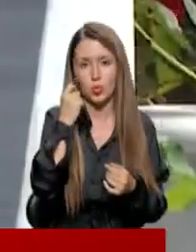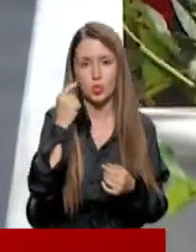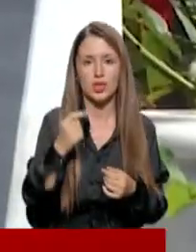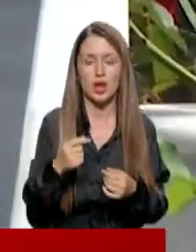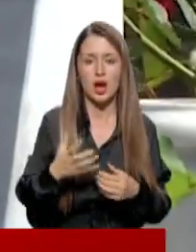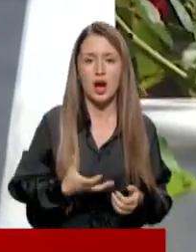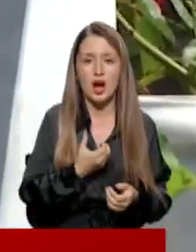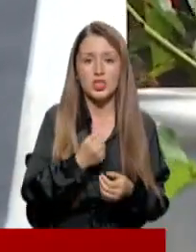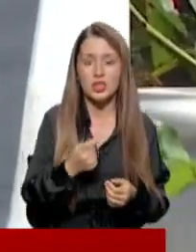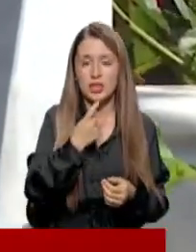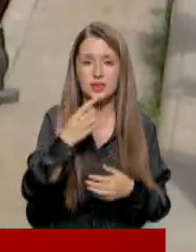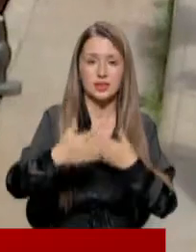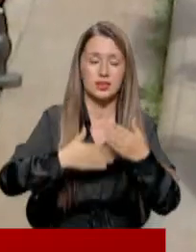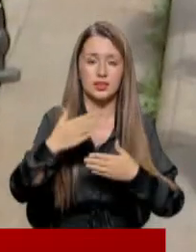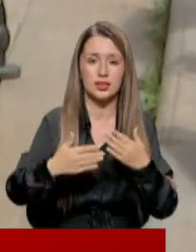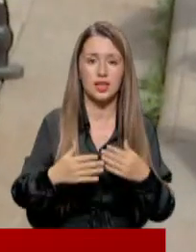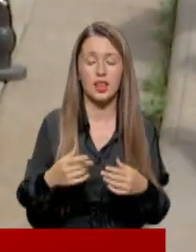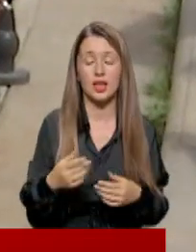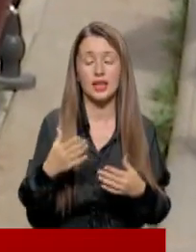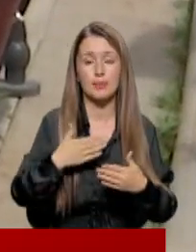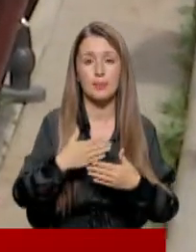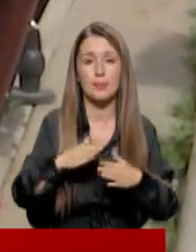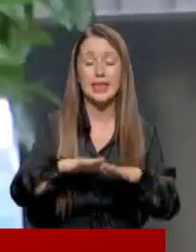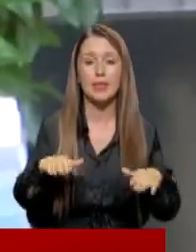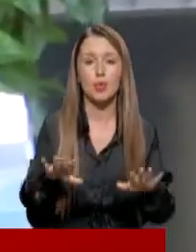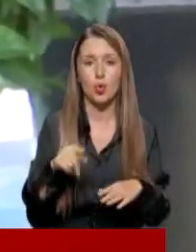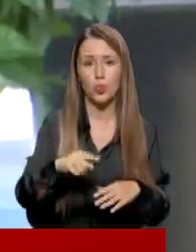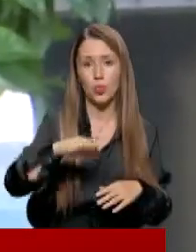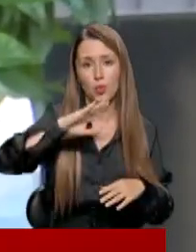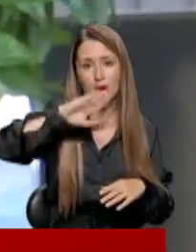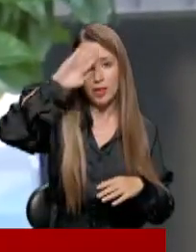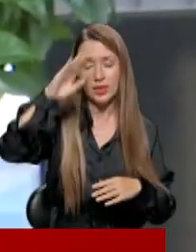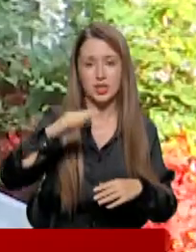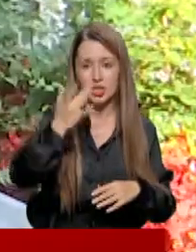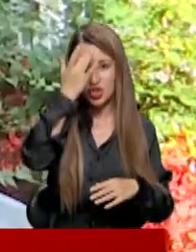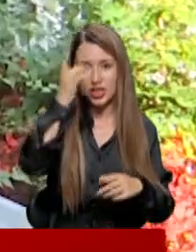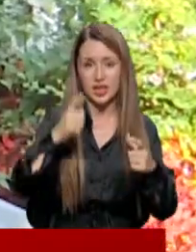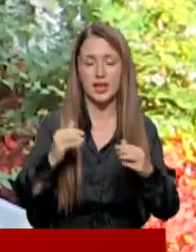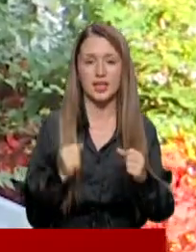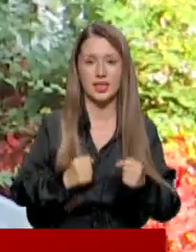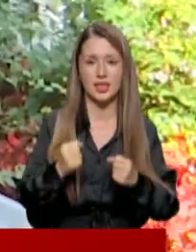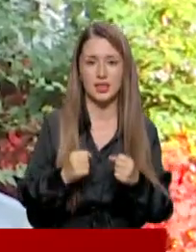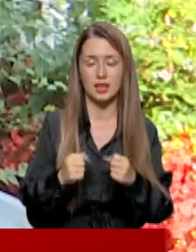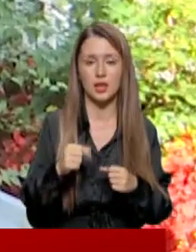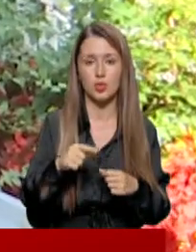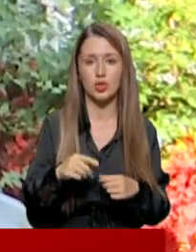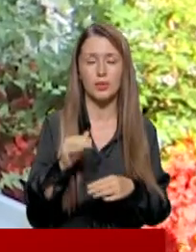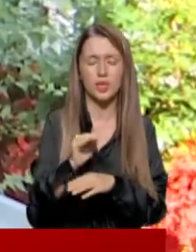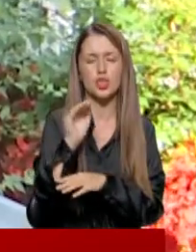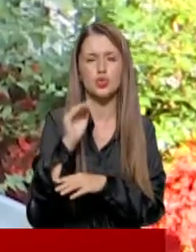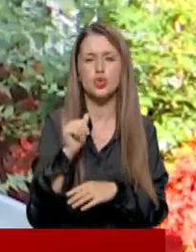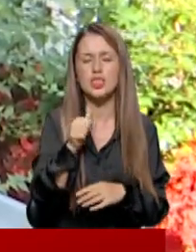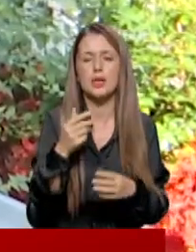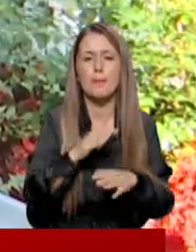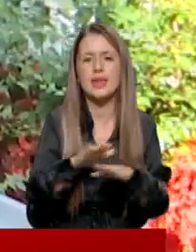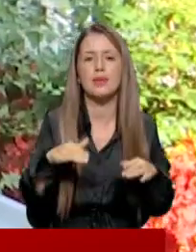Acıları yıllar geçse de çok taze. Şehit yakınları bu bayramda da şehitliklere koştu. Aynı şeyleri biz hep yaşıyoruz içimizde. Hiç bitmiyor,